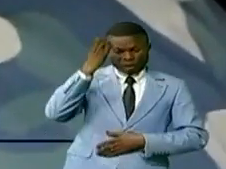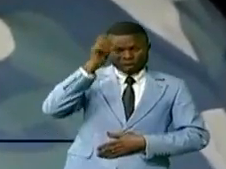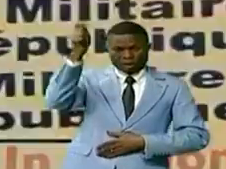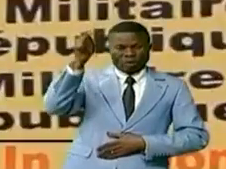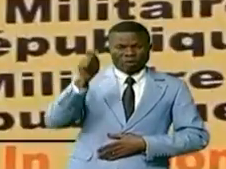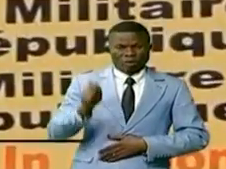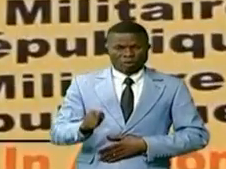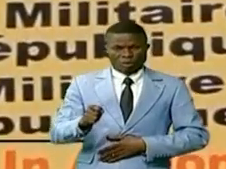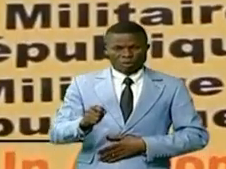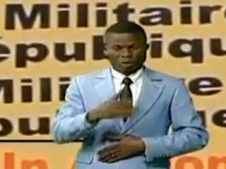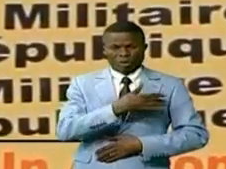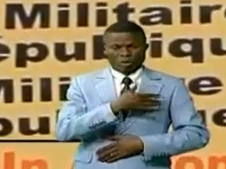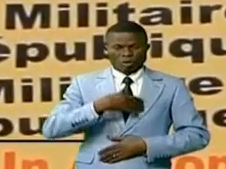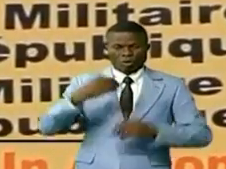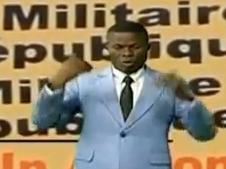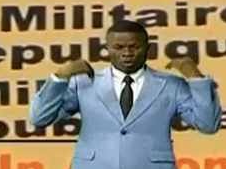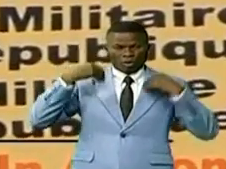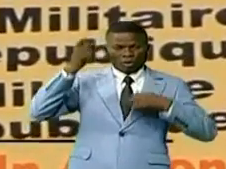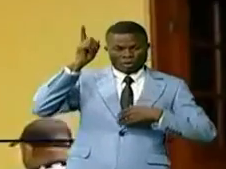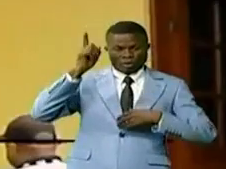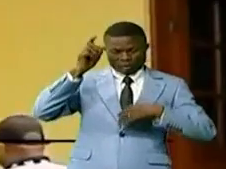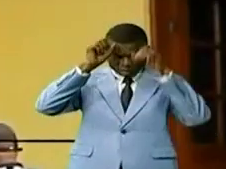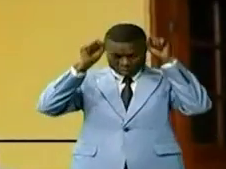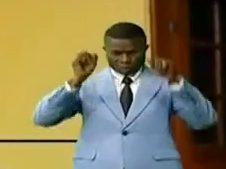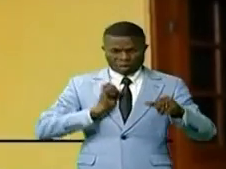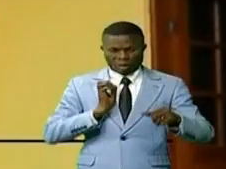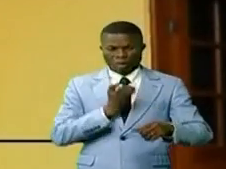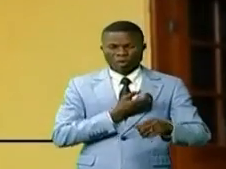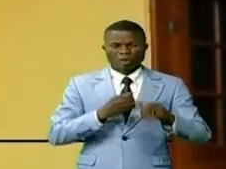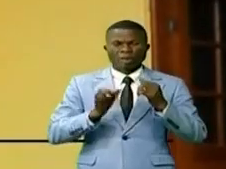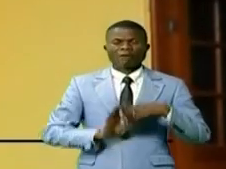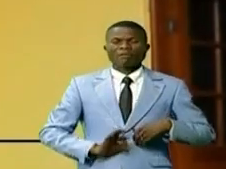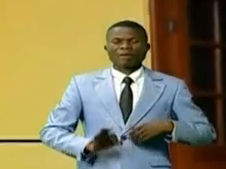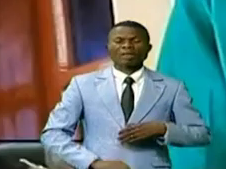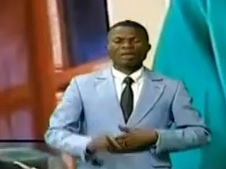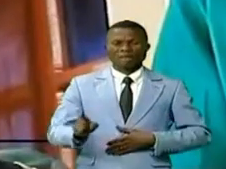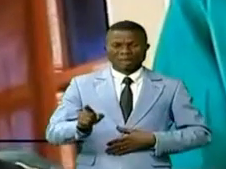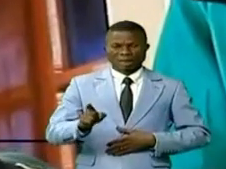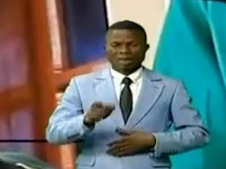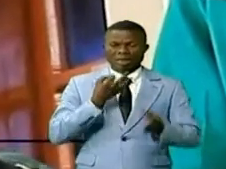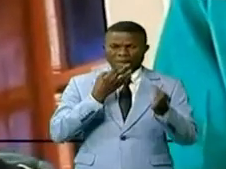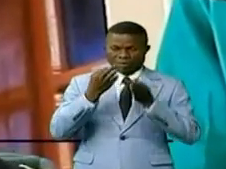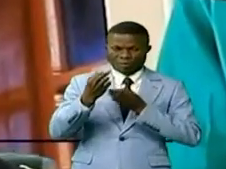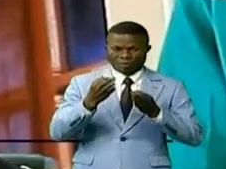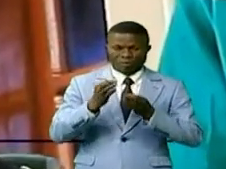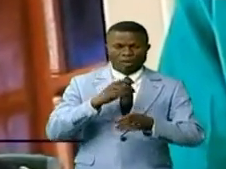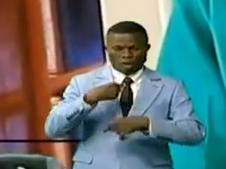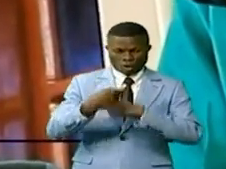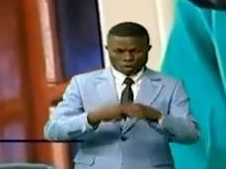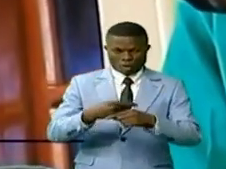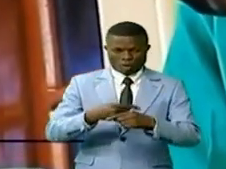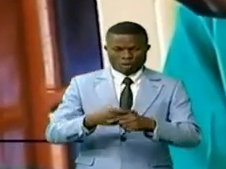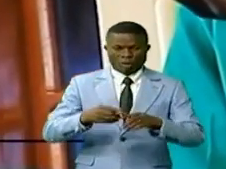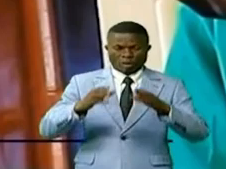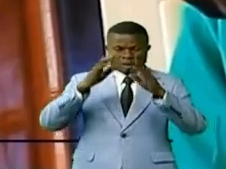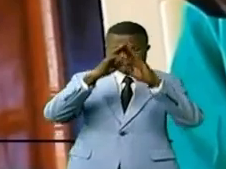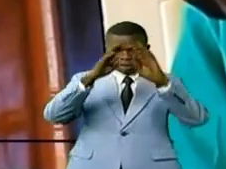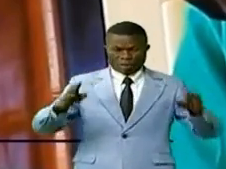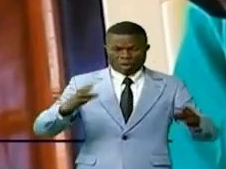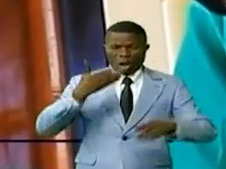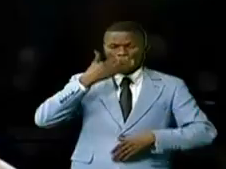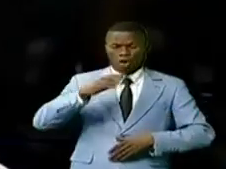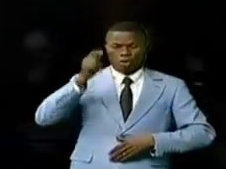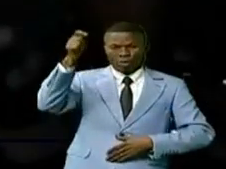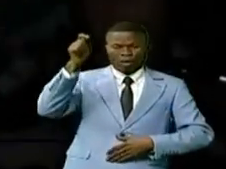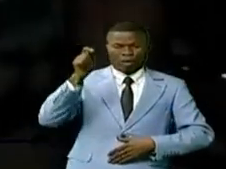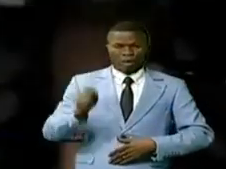a, au nom du commandant suprême des forces armées de la République démocratique du Congo, inauguré les pavillons de l'hôpital